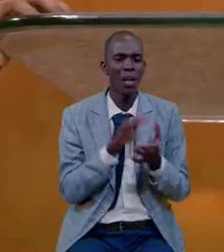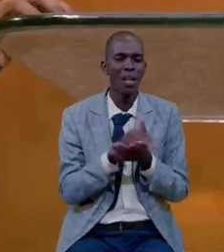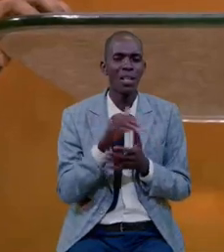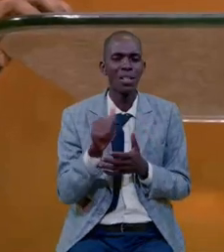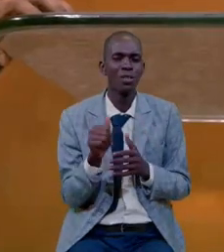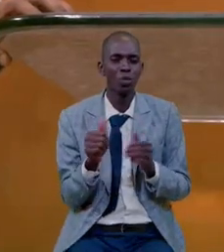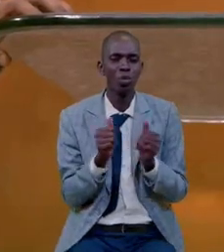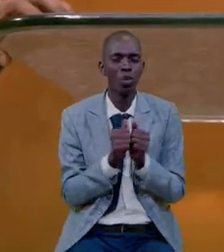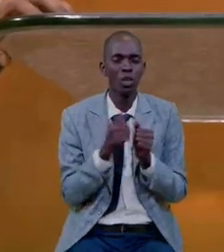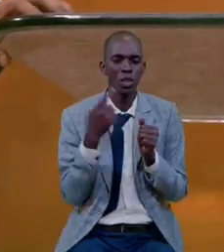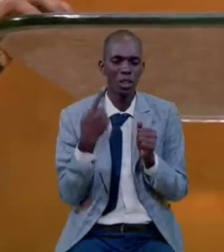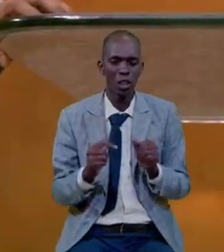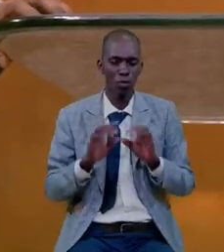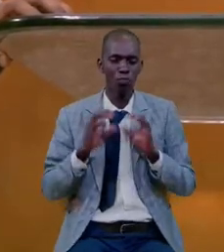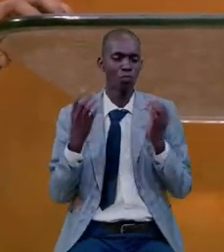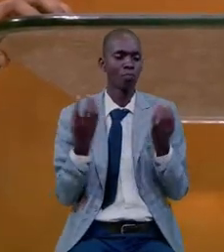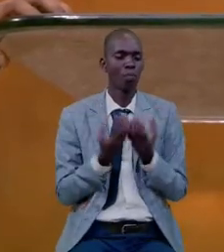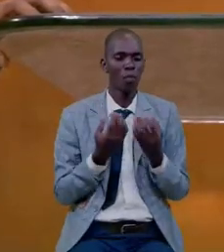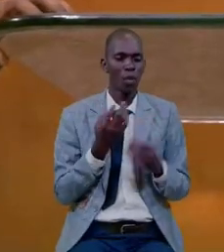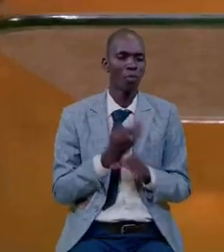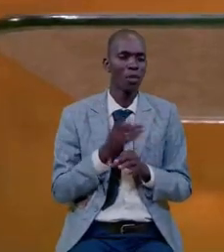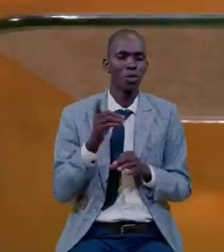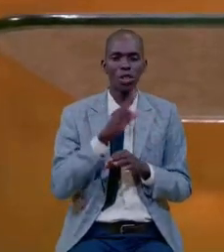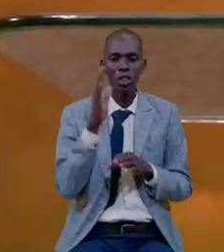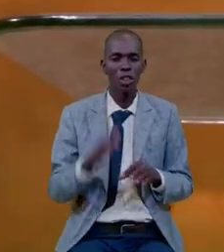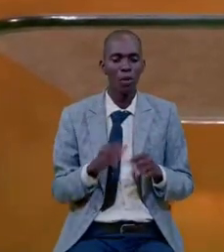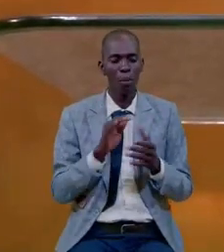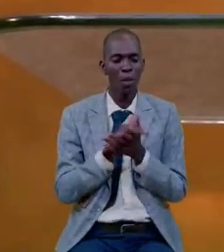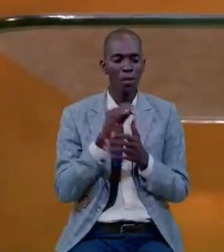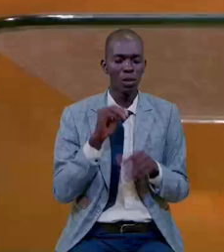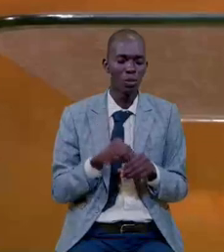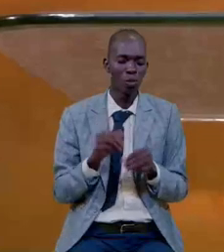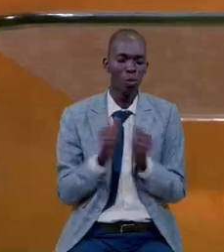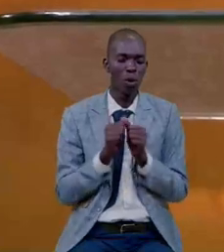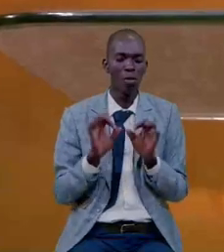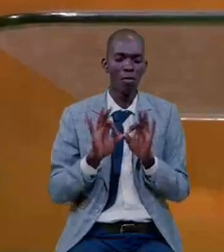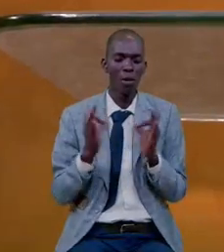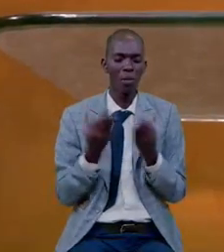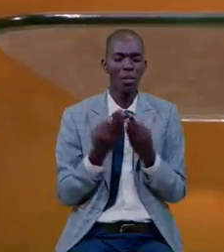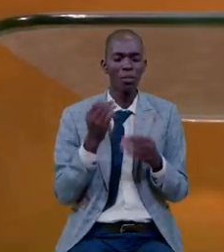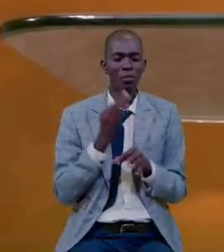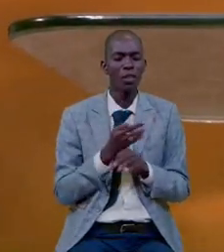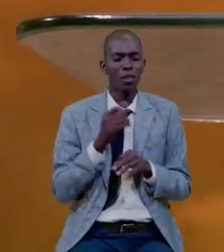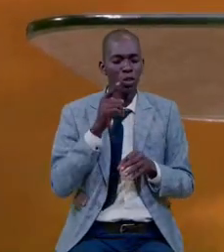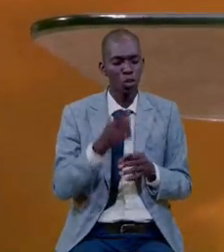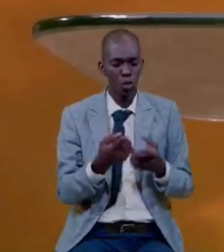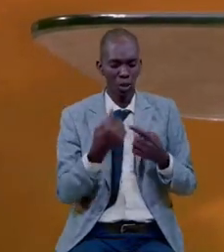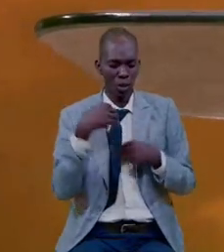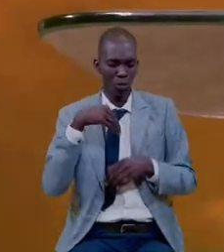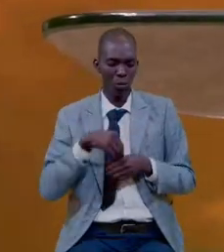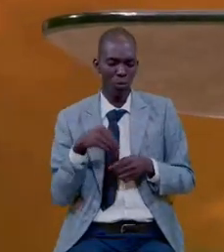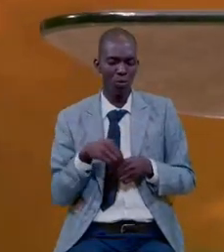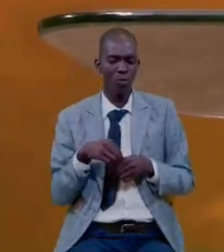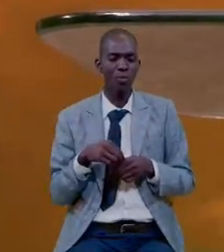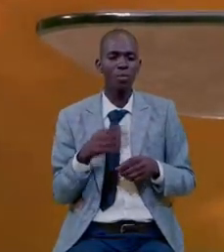ce n'est pas une foi collective. Vous n'avez pas cru comme une foi familiale, mais une foi personnelle. Vous êtes entré dans le